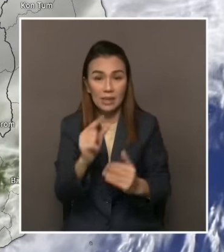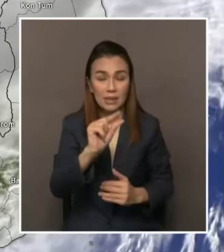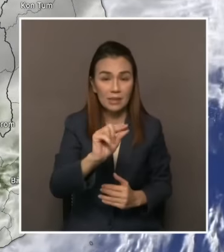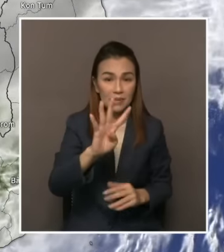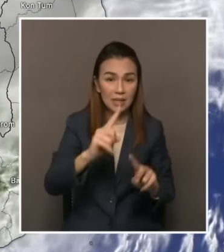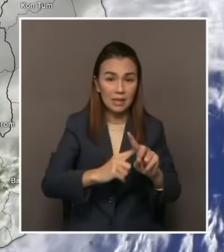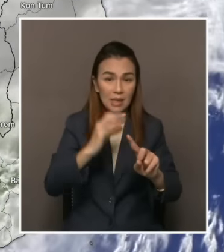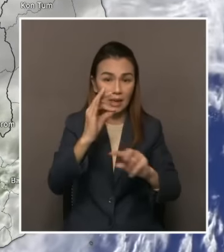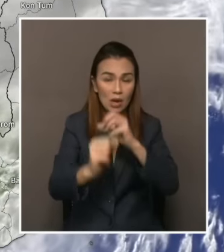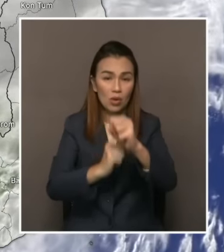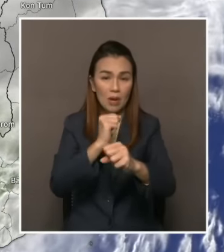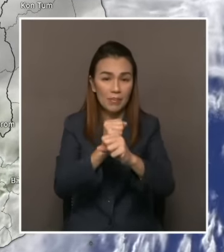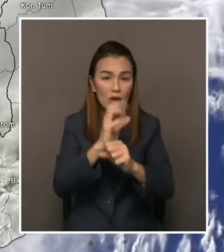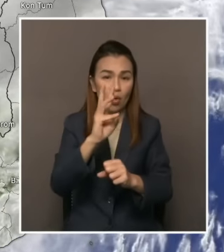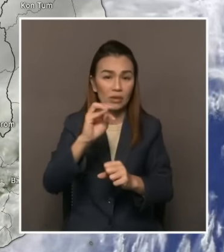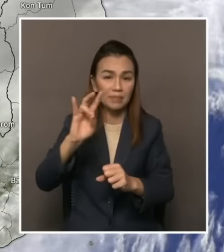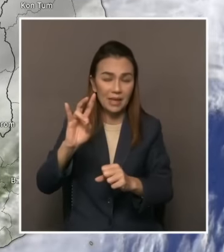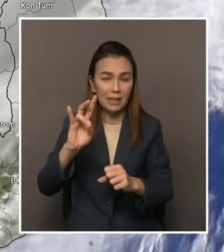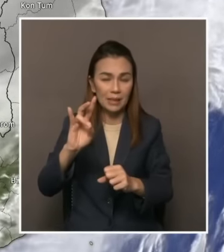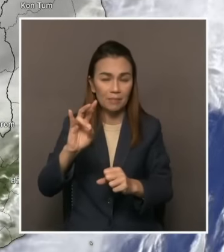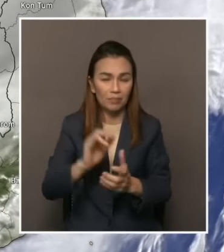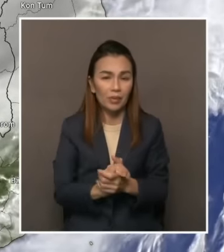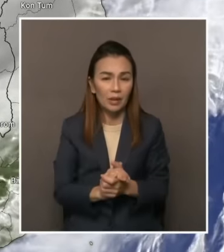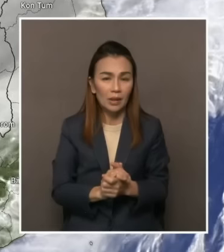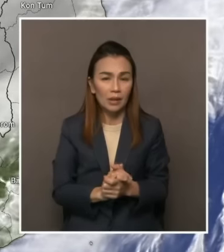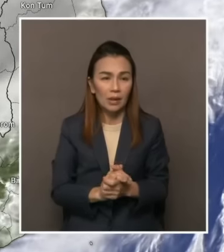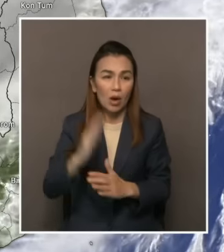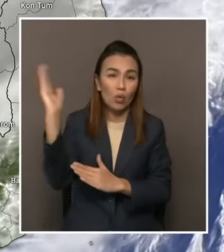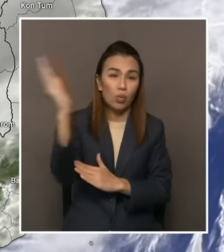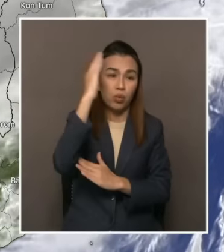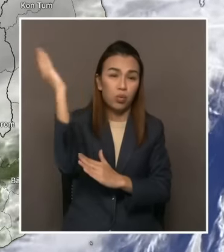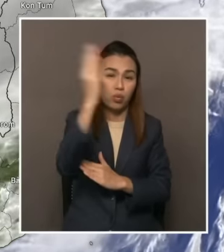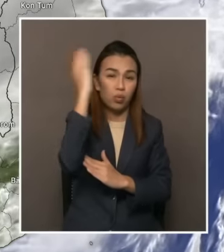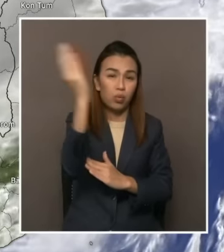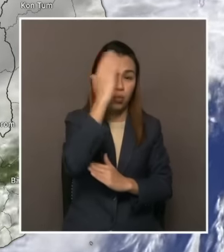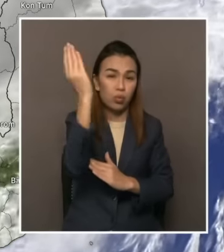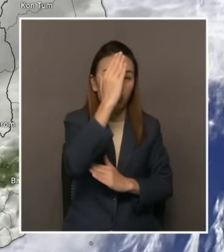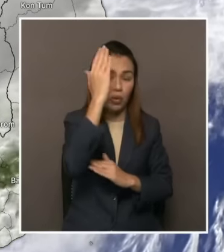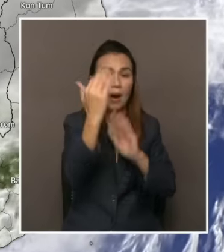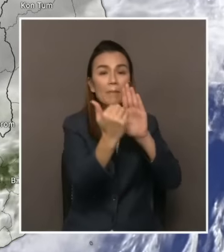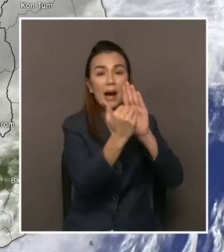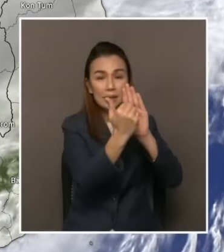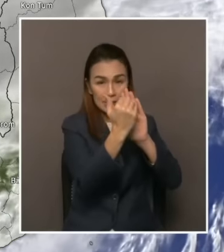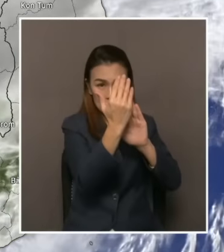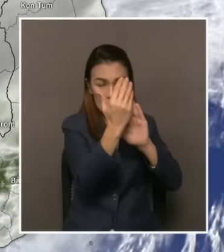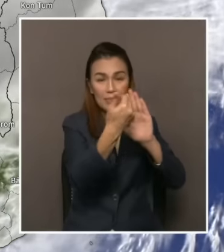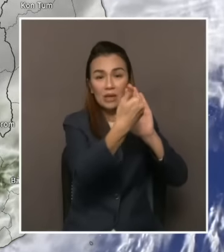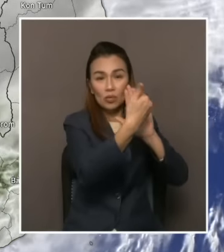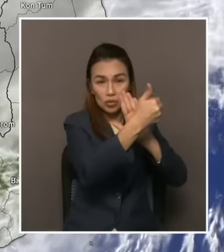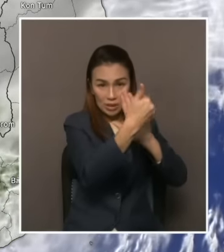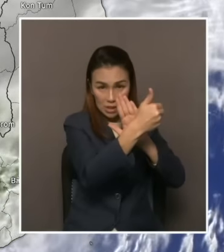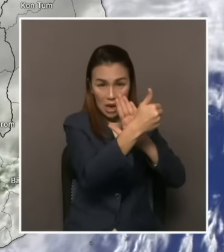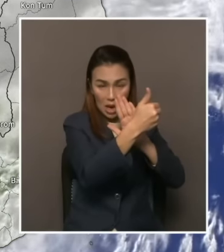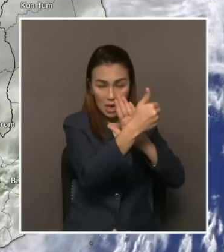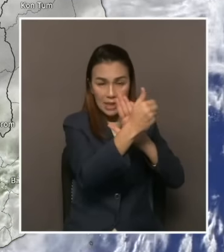ายน 2567เนื่องจากร่องมized learners กำลงคอนข่างแร้ง พาดผ่านพักเนือแล้พาดตันอเฉีงเอตอนบน